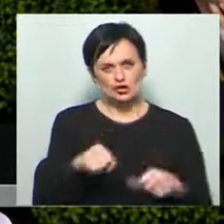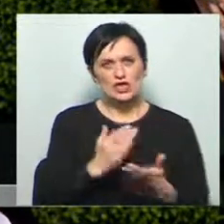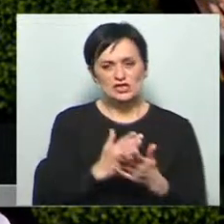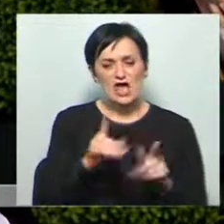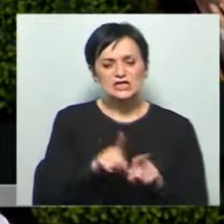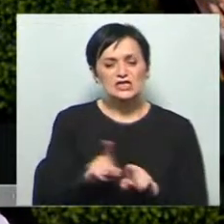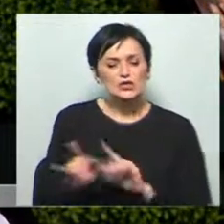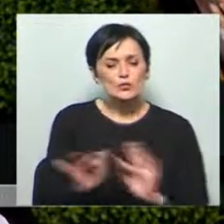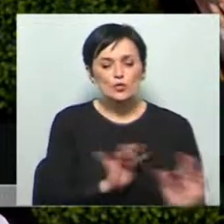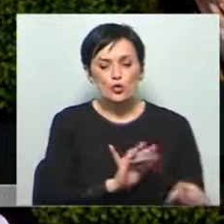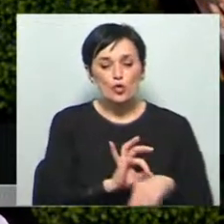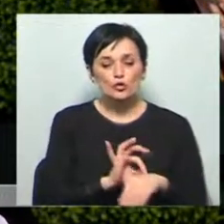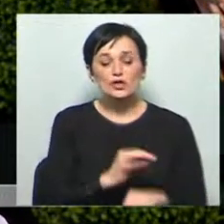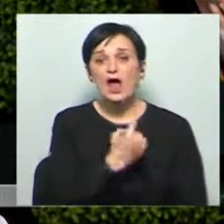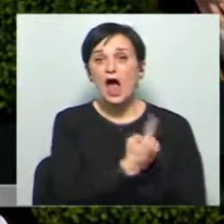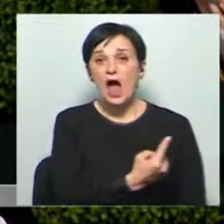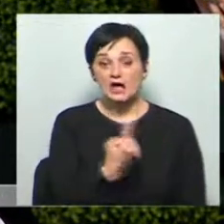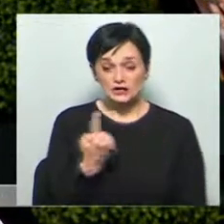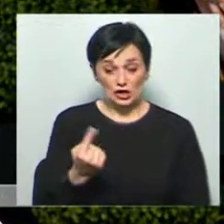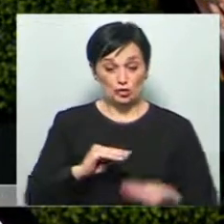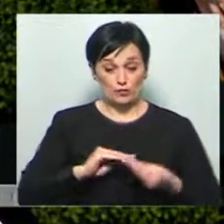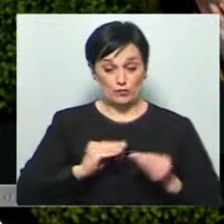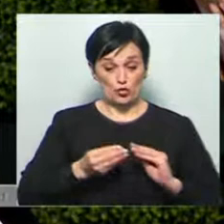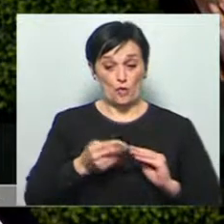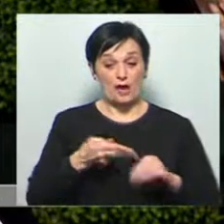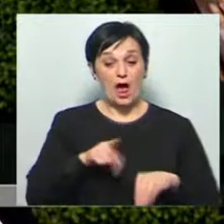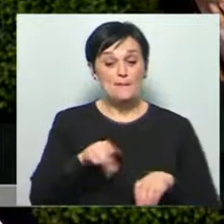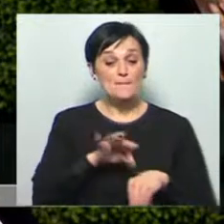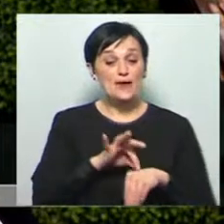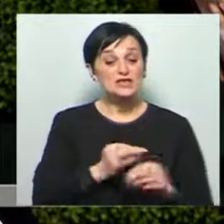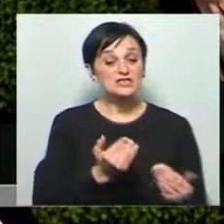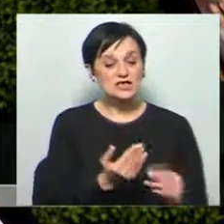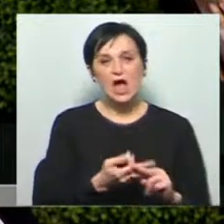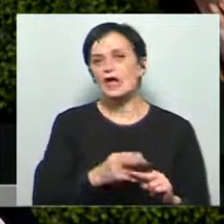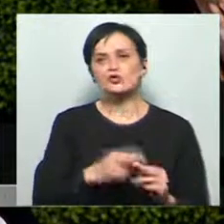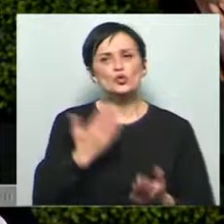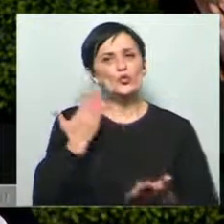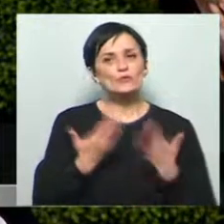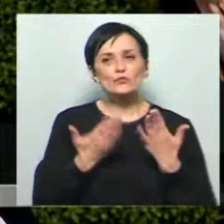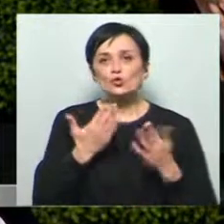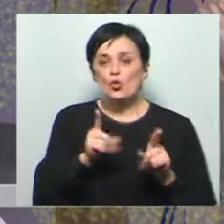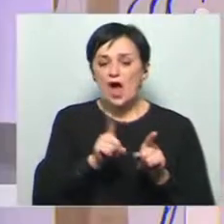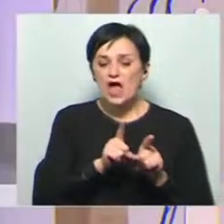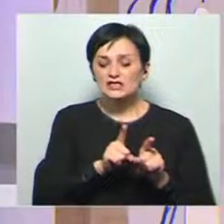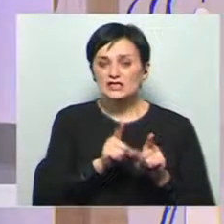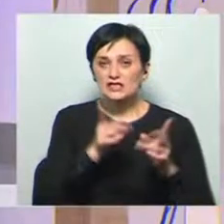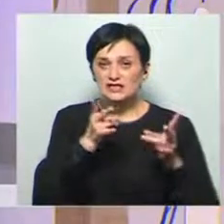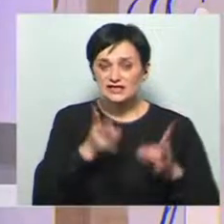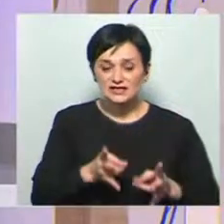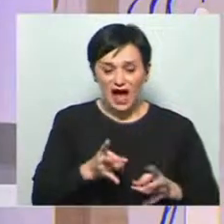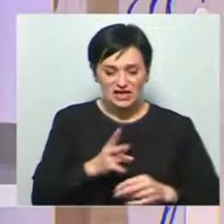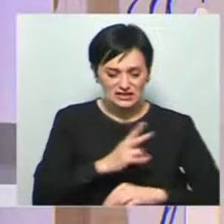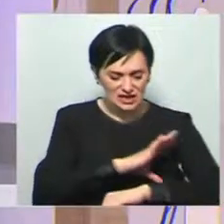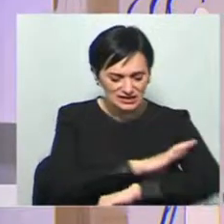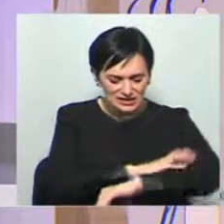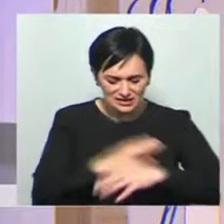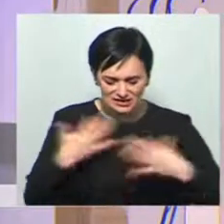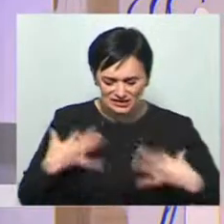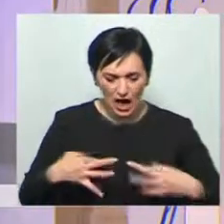ესეთი პროცედურის ჩატარება და ერთ-ერთი გამოწვევა სწორედ ამ პაციენტებისთვის ეს არის. თუ არ იცვლება ასეთ დროს დაზარალებული სახსარი, აი